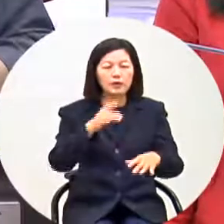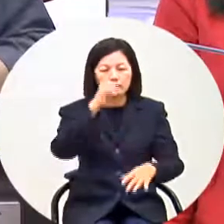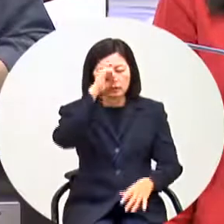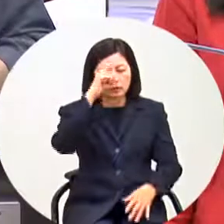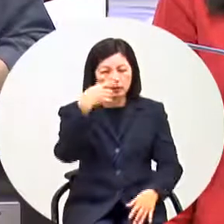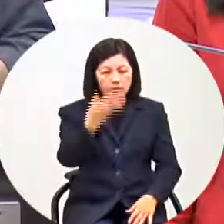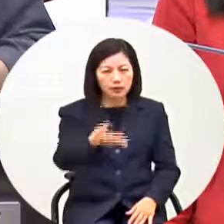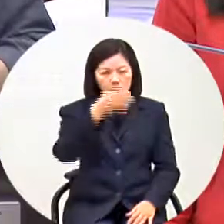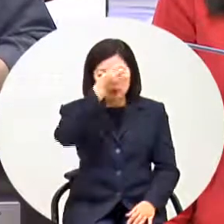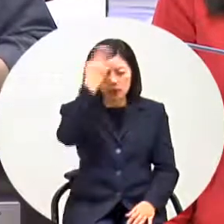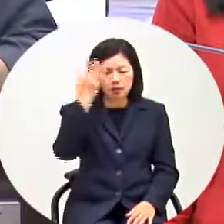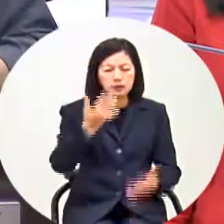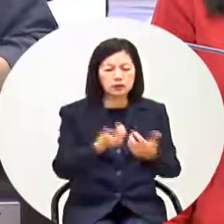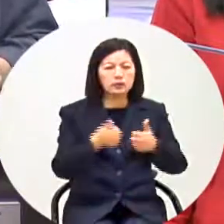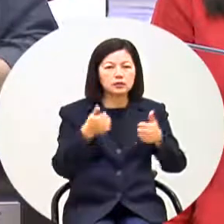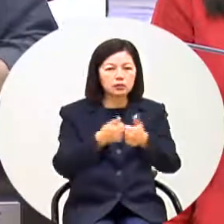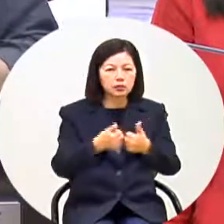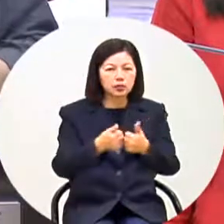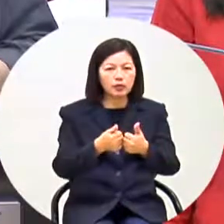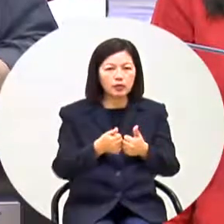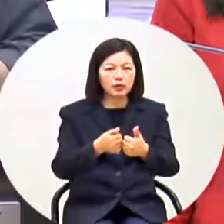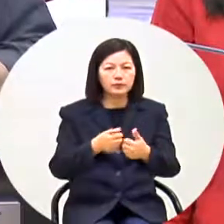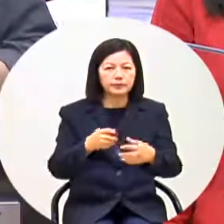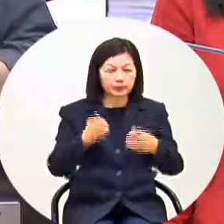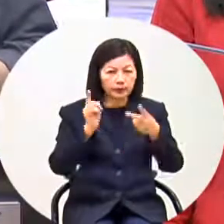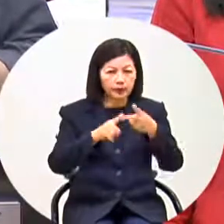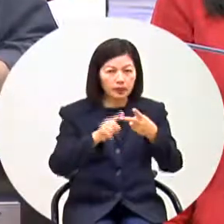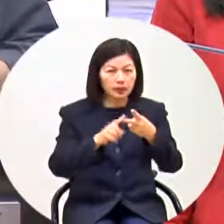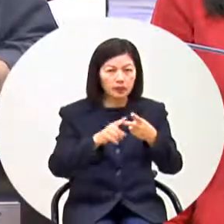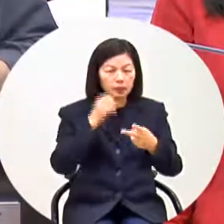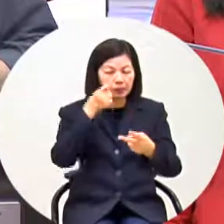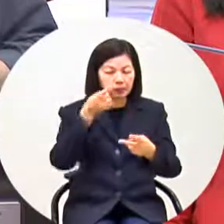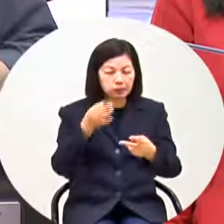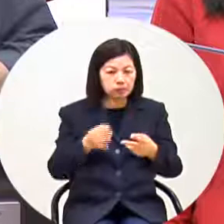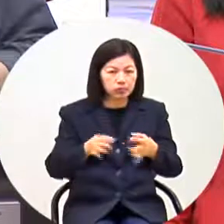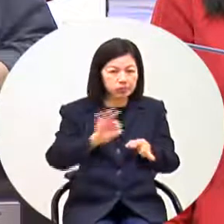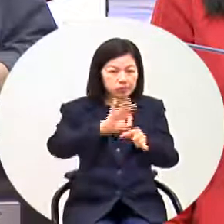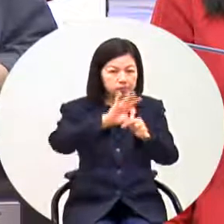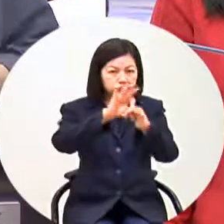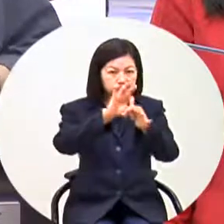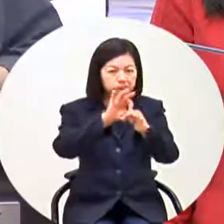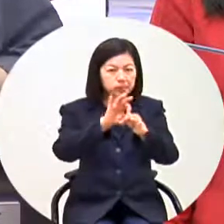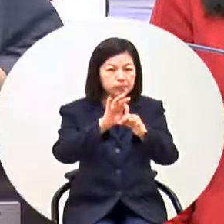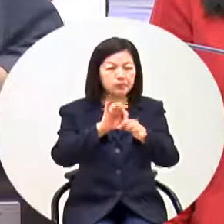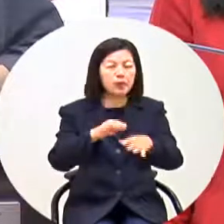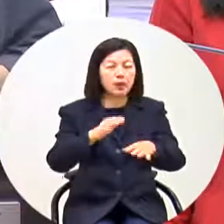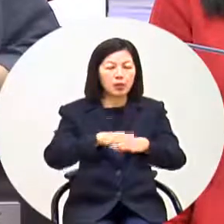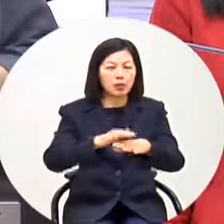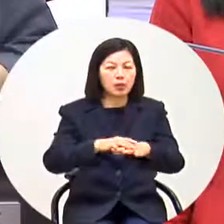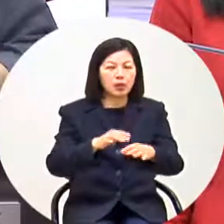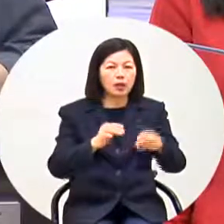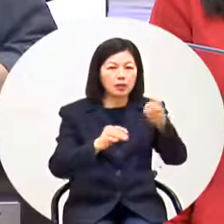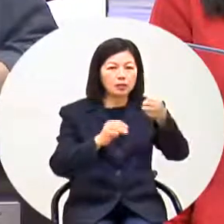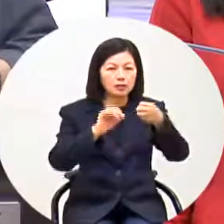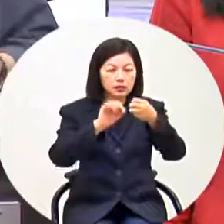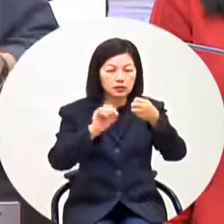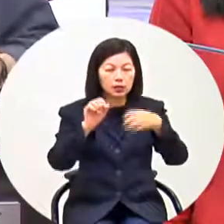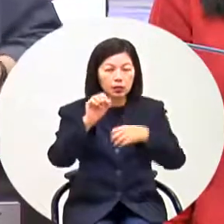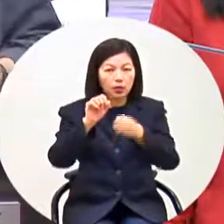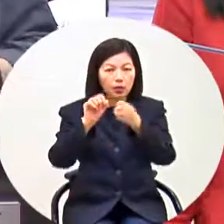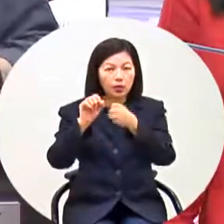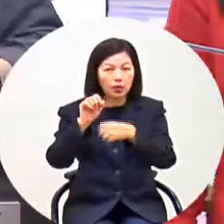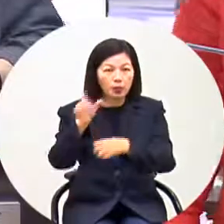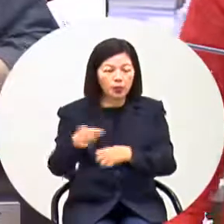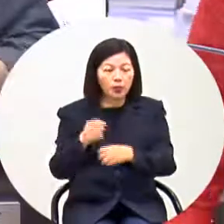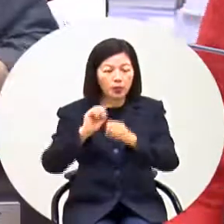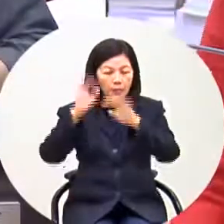二，提升薪资。那日月光在前两天，他们公开宣布，日月光在高雄大概会